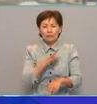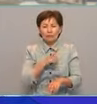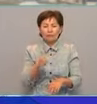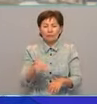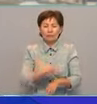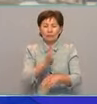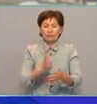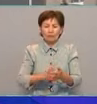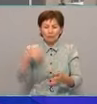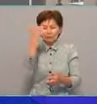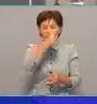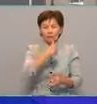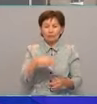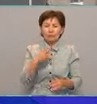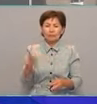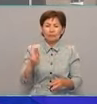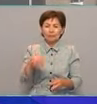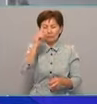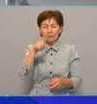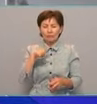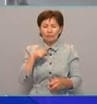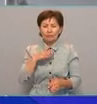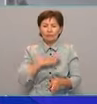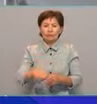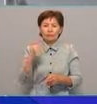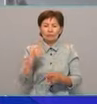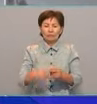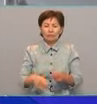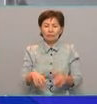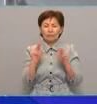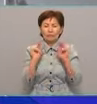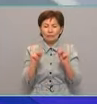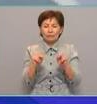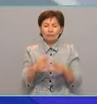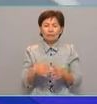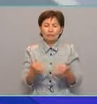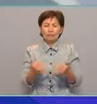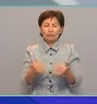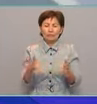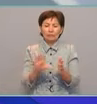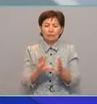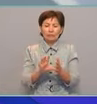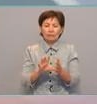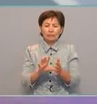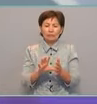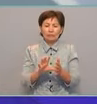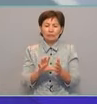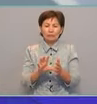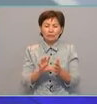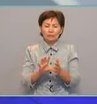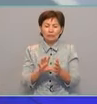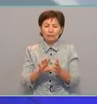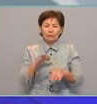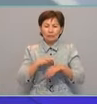толық желтоқсан айында бітеді деді. 195-ші орамда қазіргі таңда электр жарығы жүргізіліп жатыр. Бұл негізі жылдың аяғында